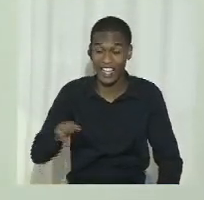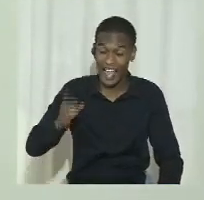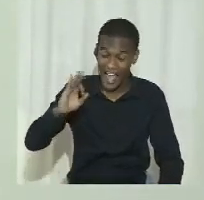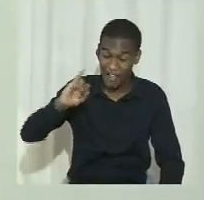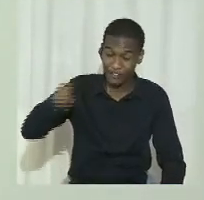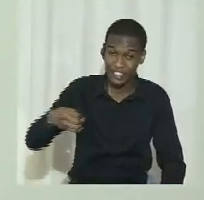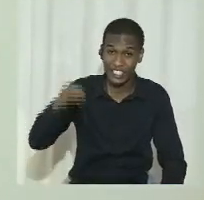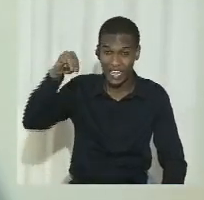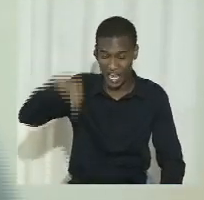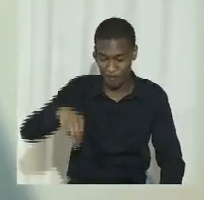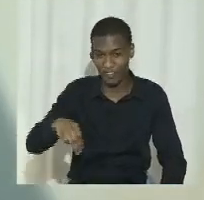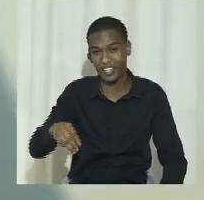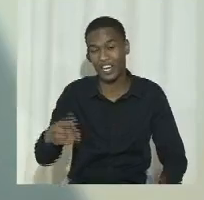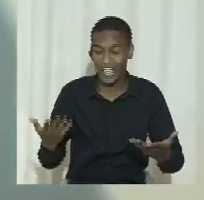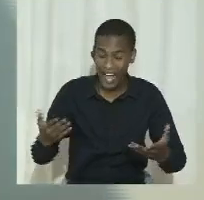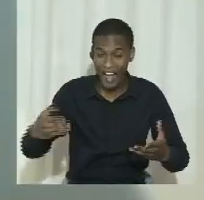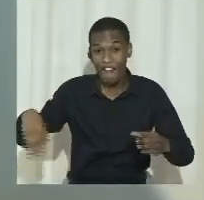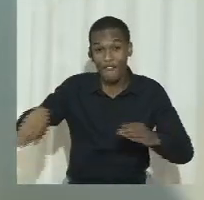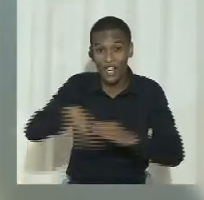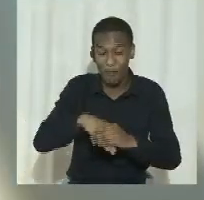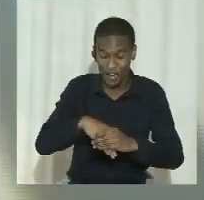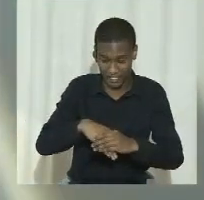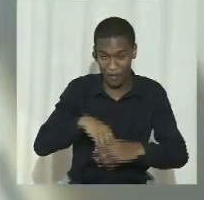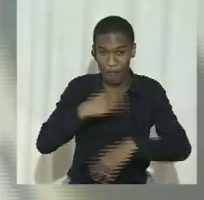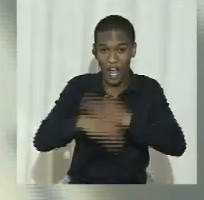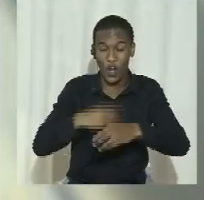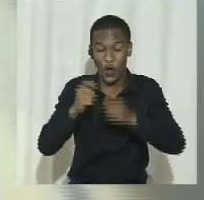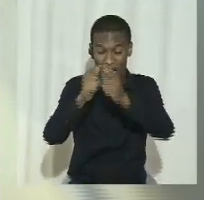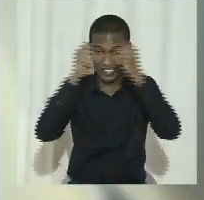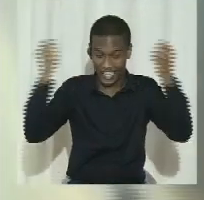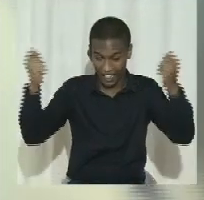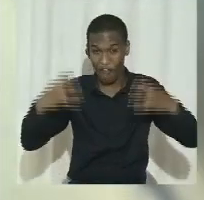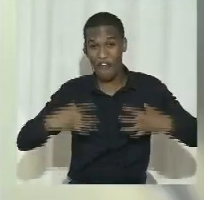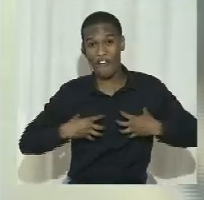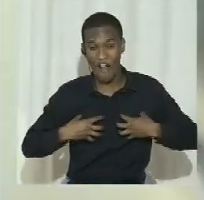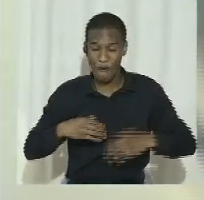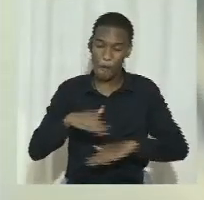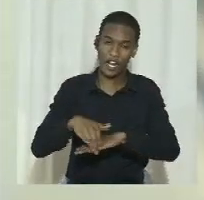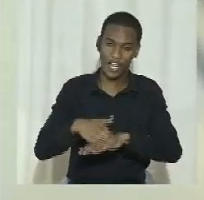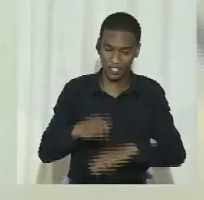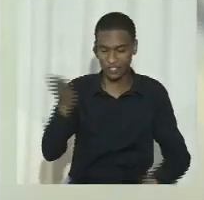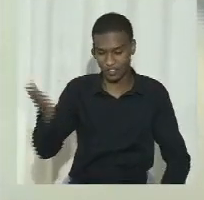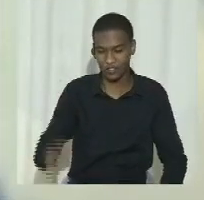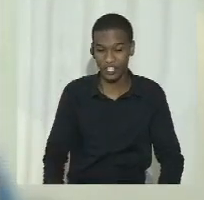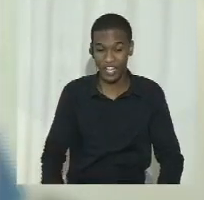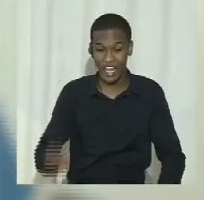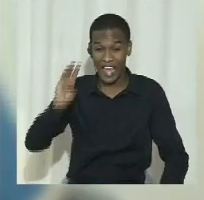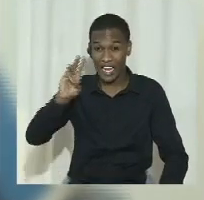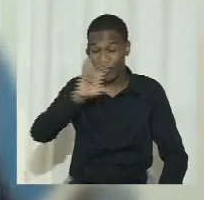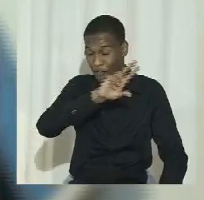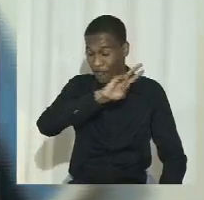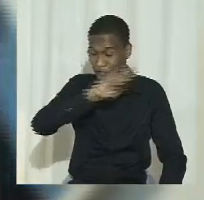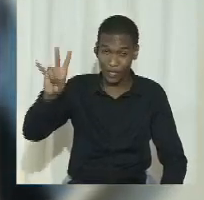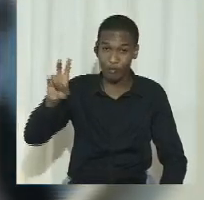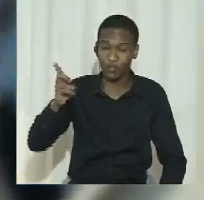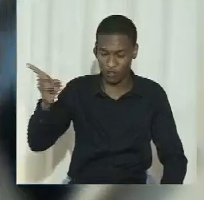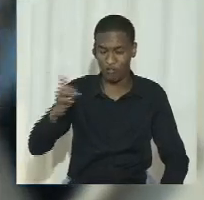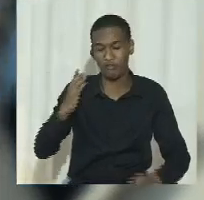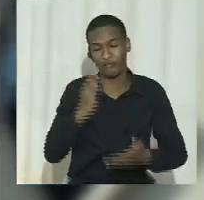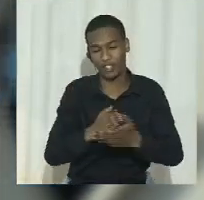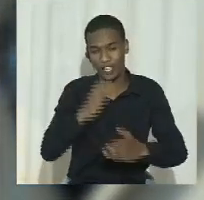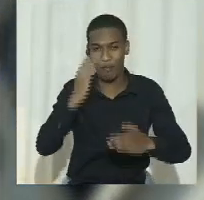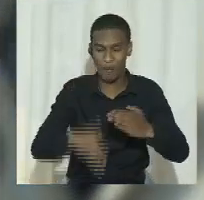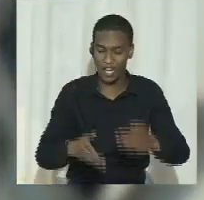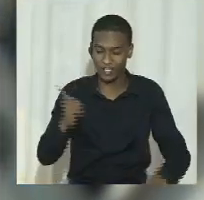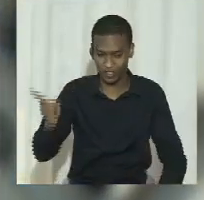na fikambanan'ny mpanao gazety vehivavy malagasy ihany koa izy. Enina amin'ny 70 taony Olga Rabeniray izao nodimandry izao rehefa